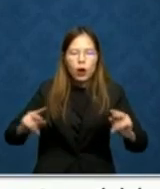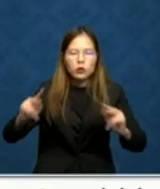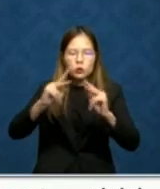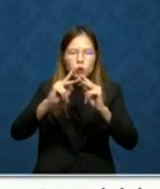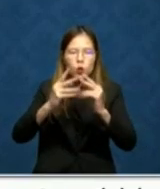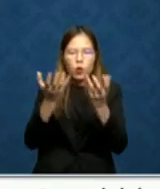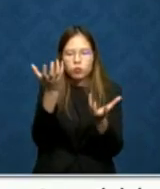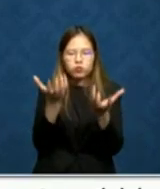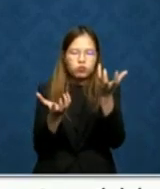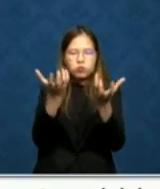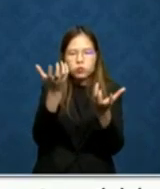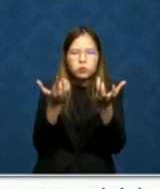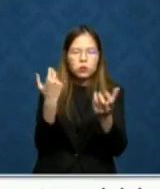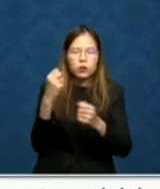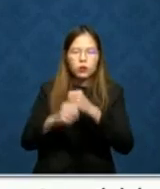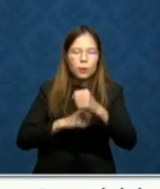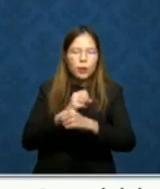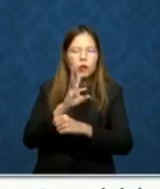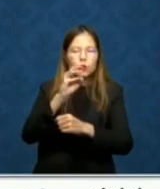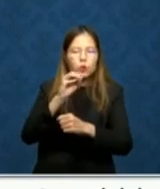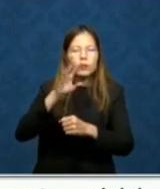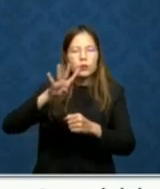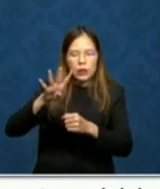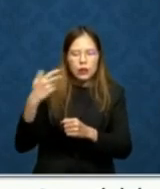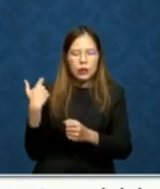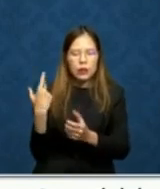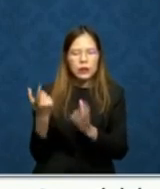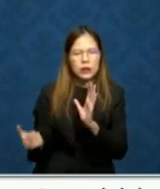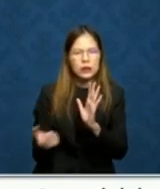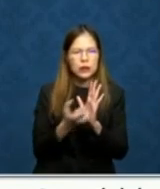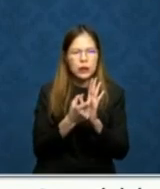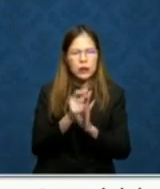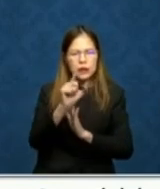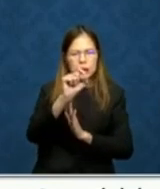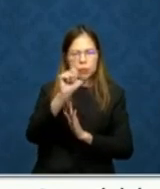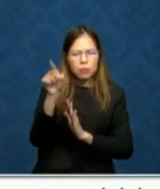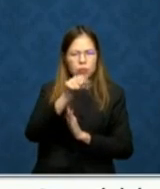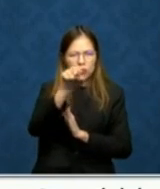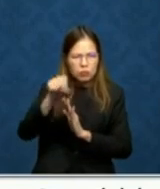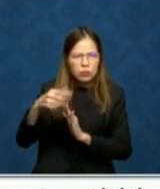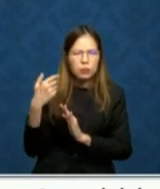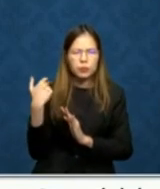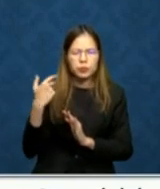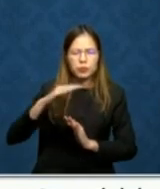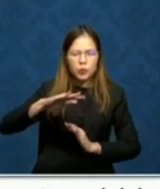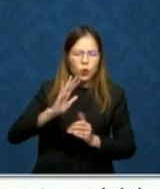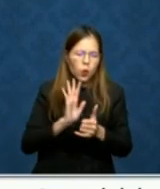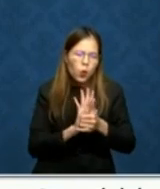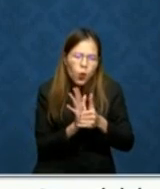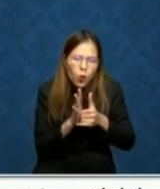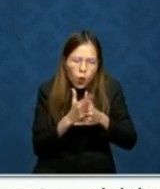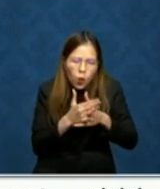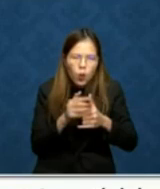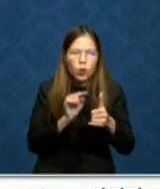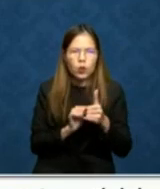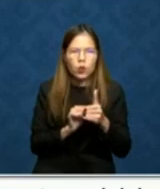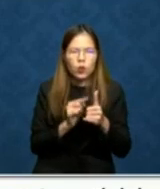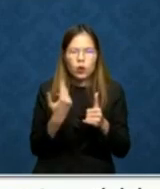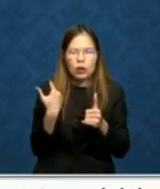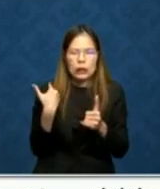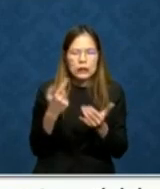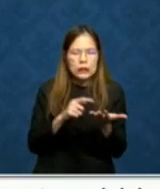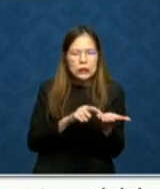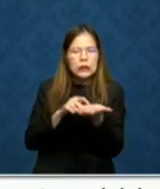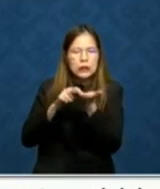ปี2564ค่ะระบุว่ามีเพียง 20% เท่านั้นของผู้ถูกคุกคามทางเพศที่นำ